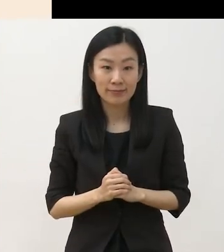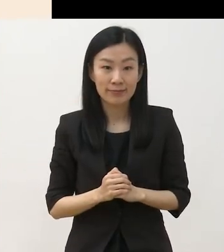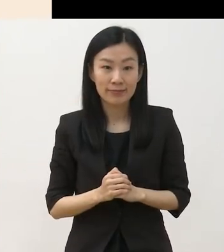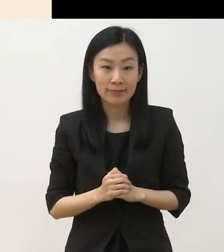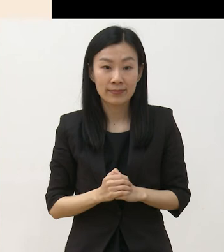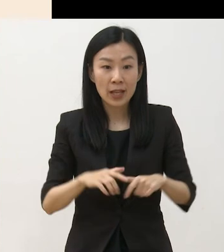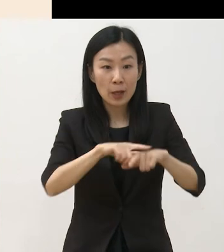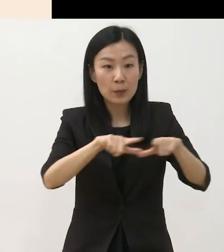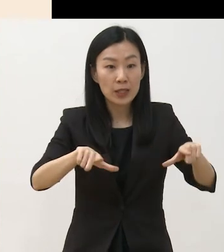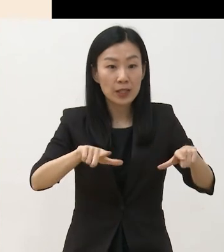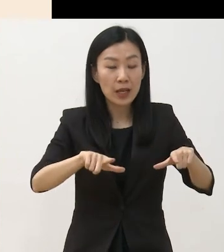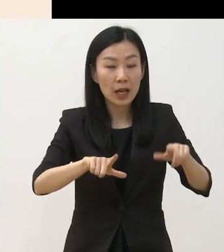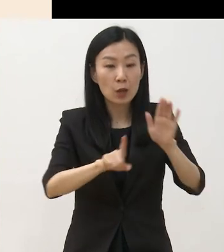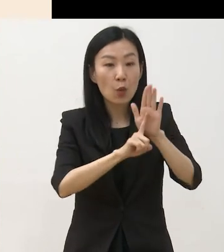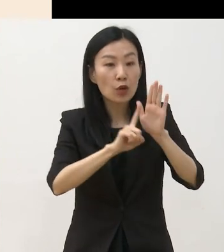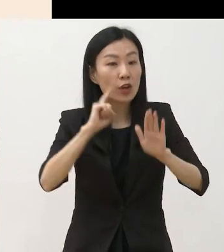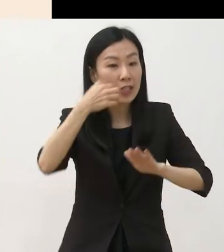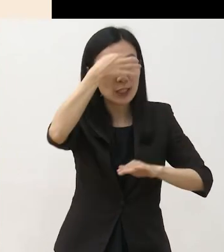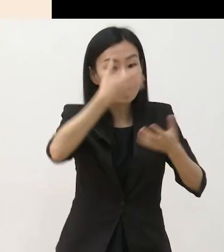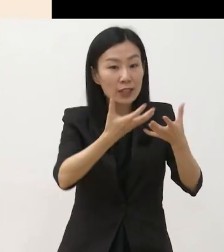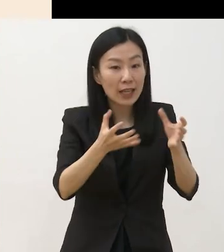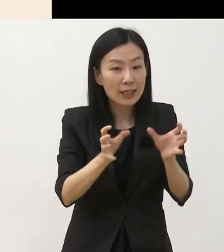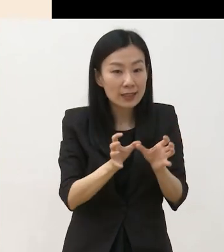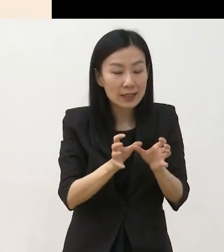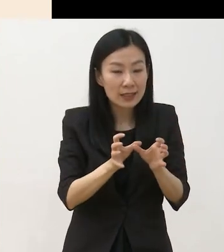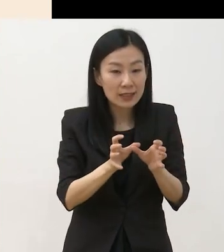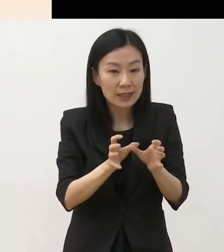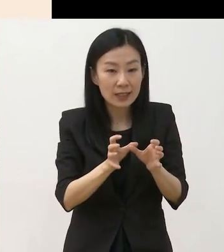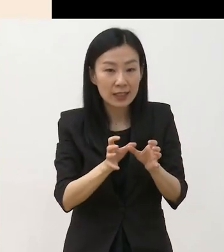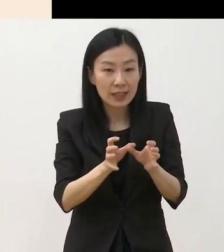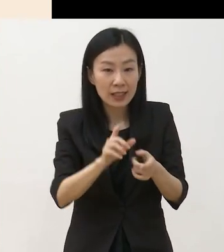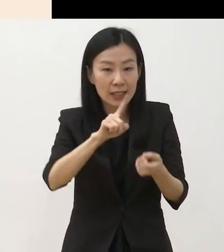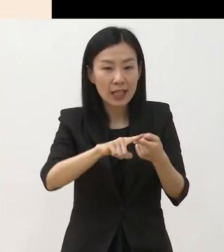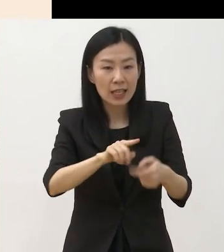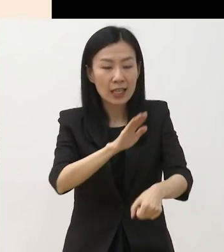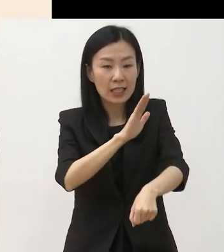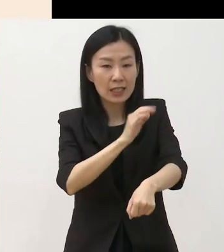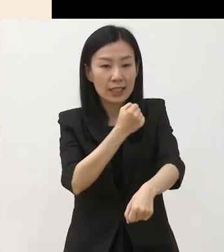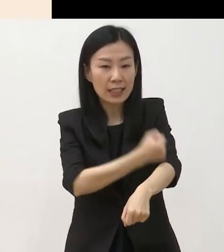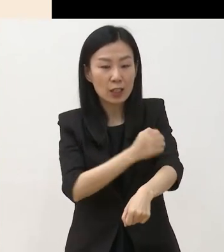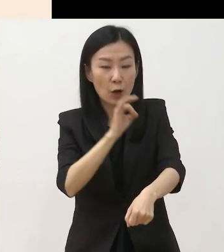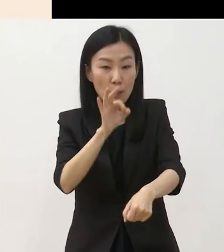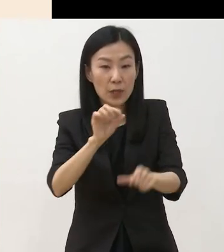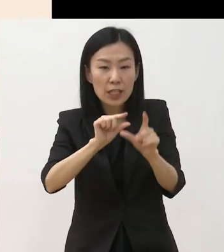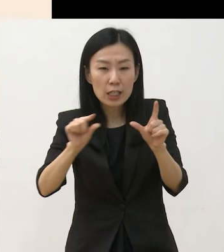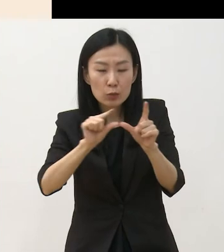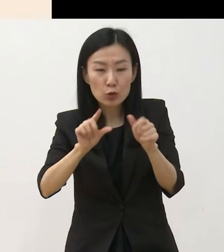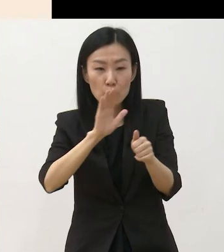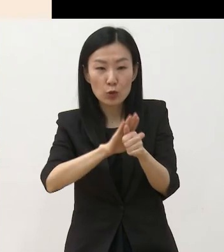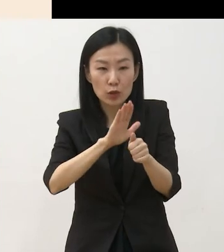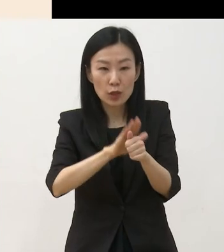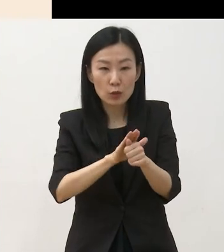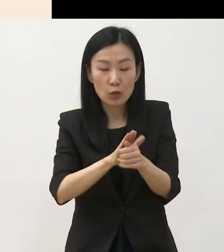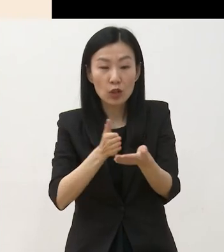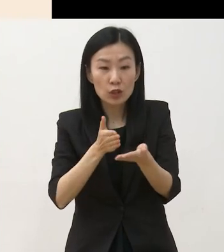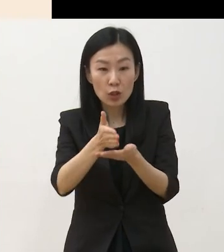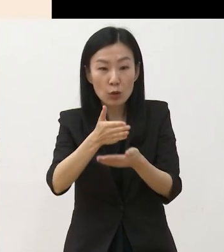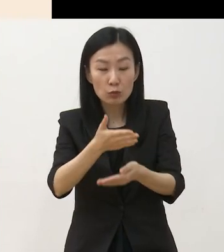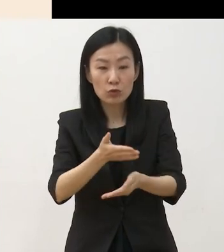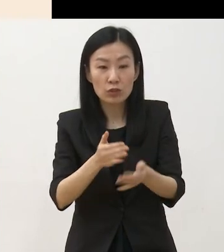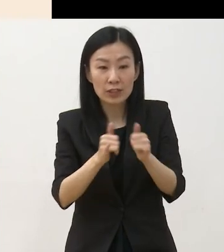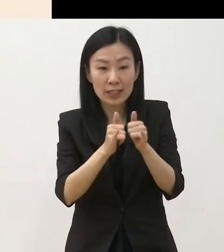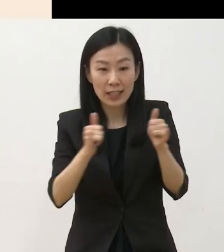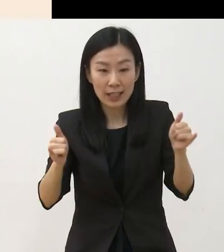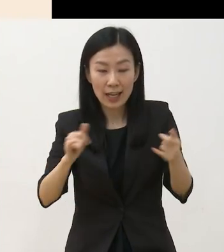민간 공연 예술 단체 인력에 대한 인건비의 일부를 보조하는 사업이고요. 전문 인력에 대한 인건비 지원